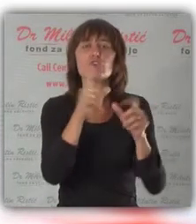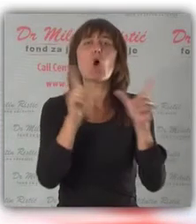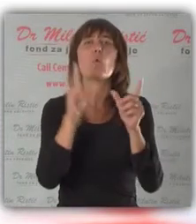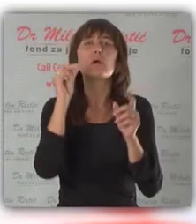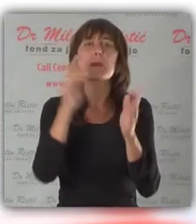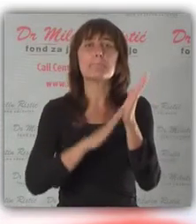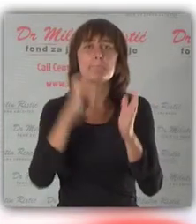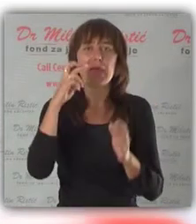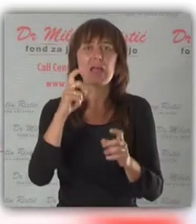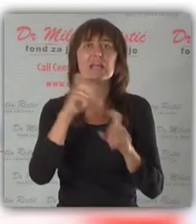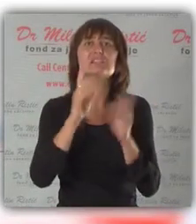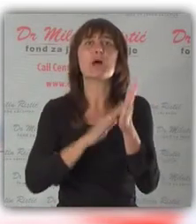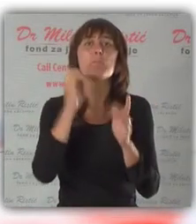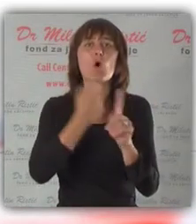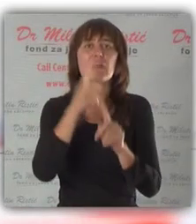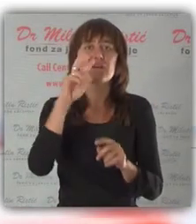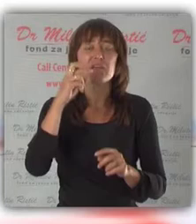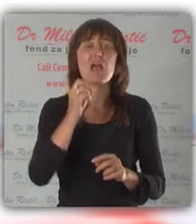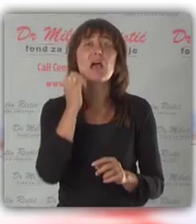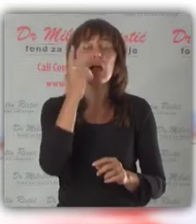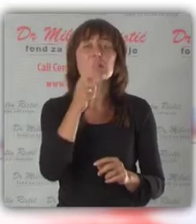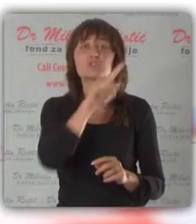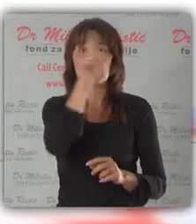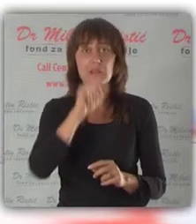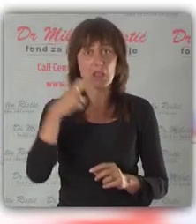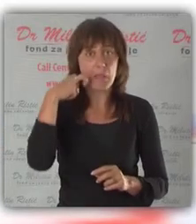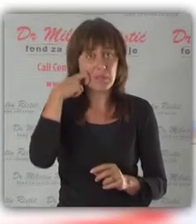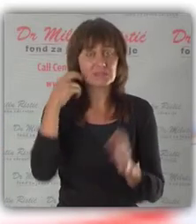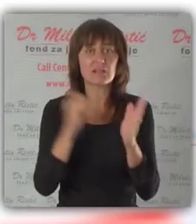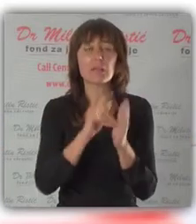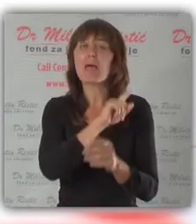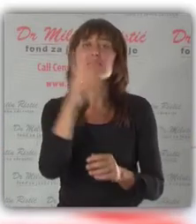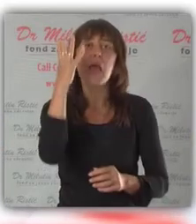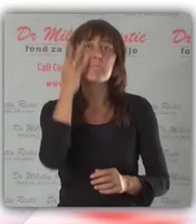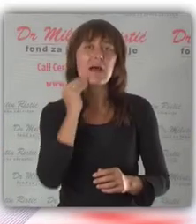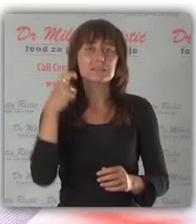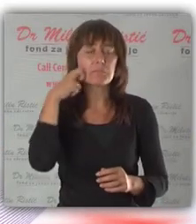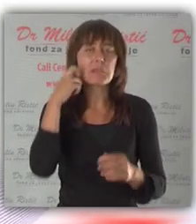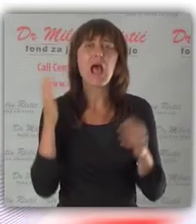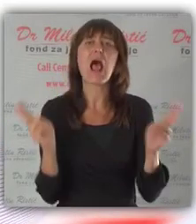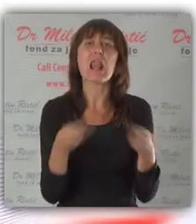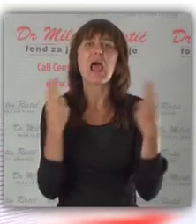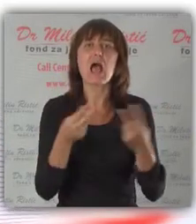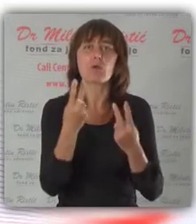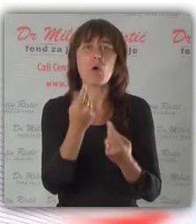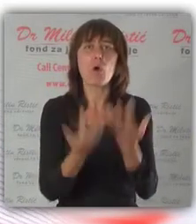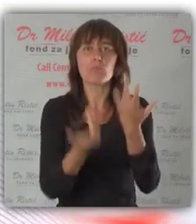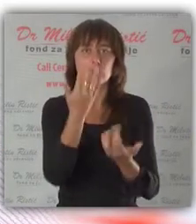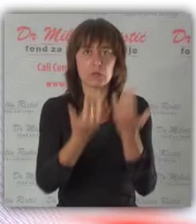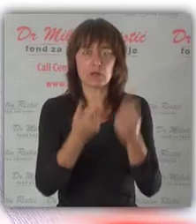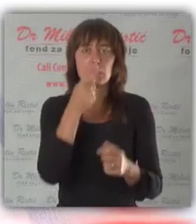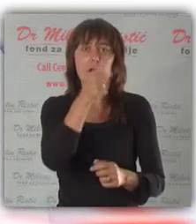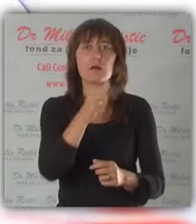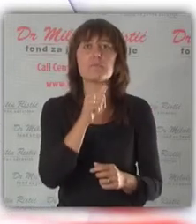grožđe, urme, smokve. Kad su u pitanju mesa, treba da koriste nemasna mesa, lako termički obrađena,